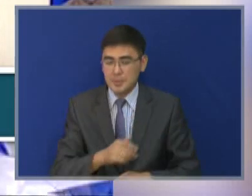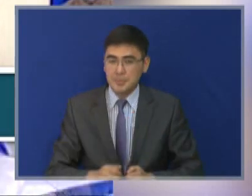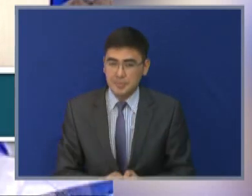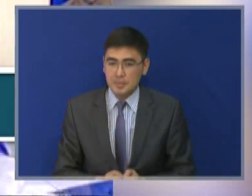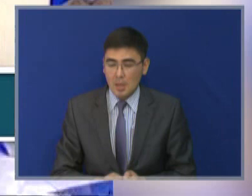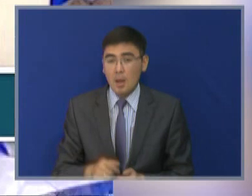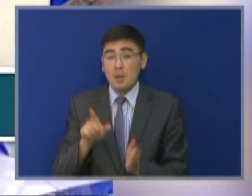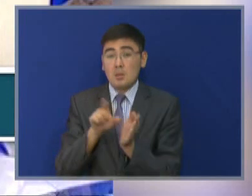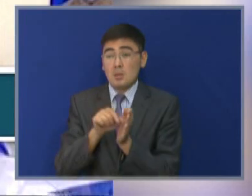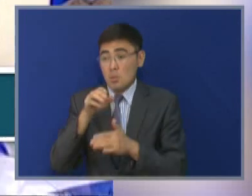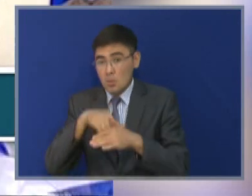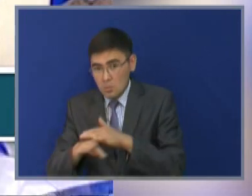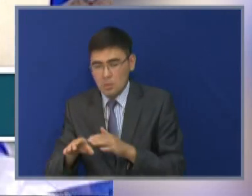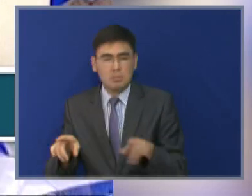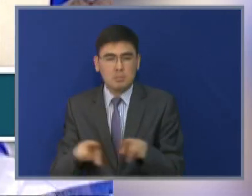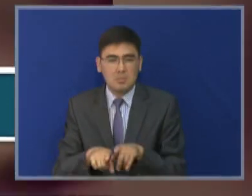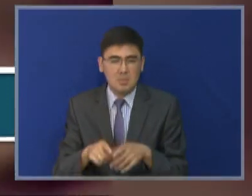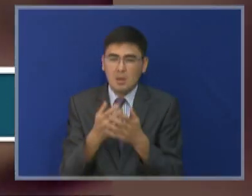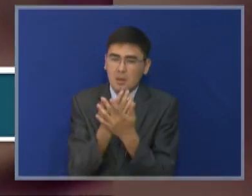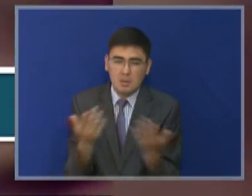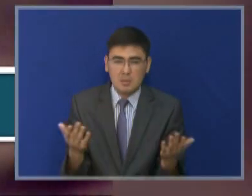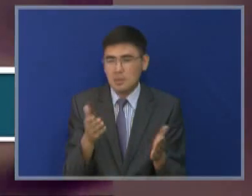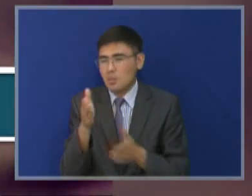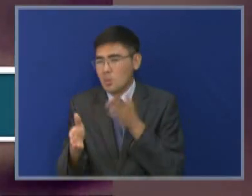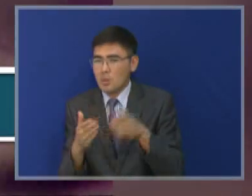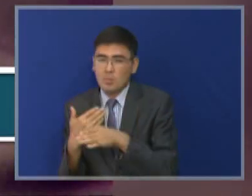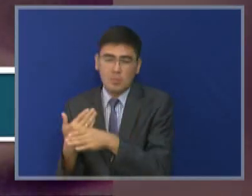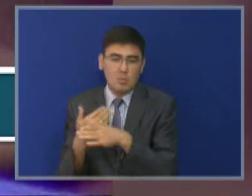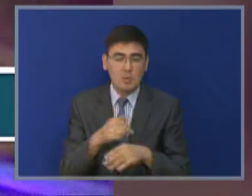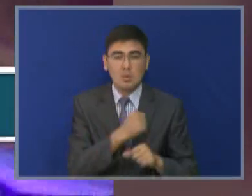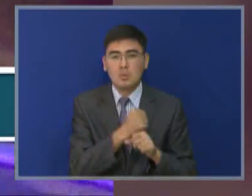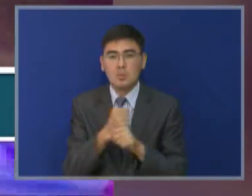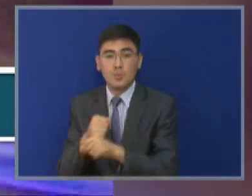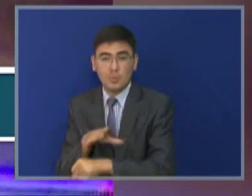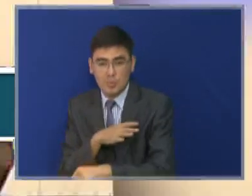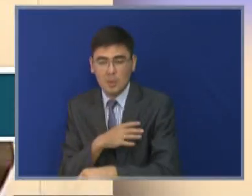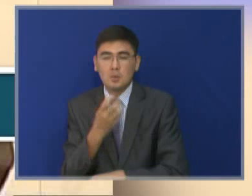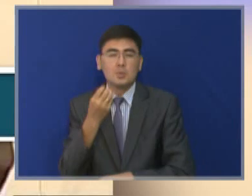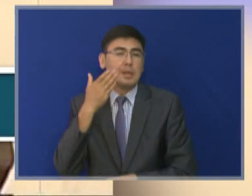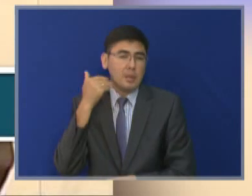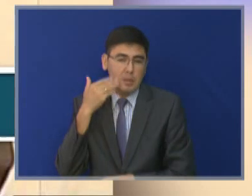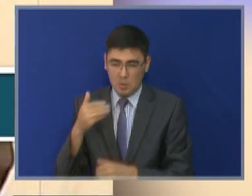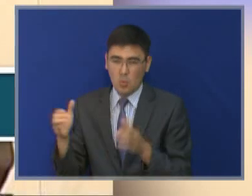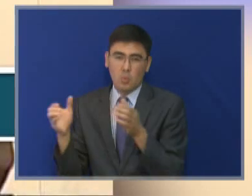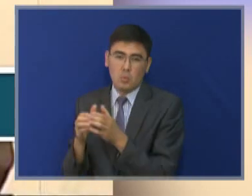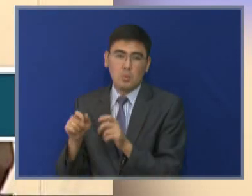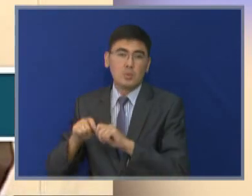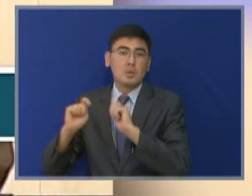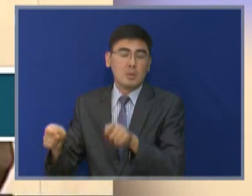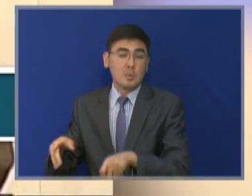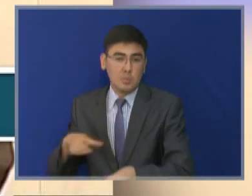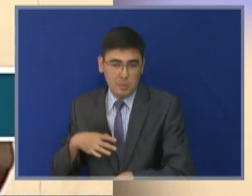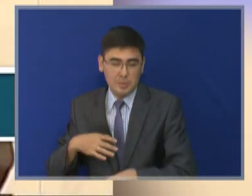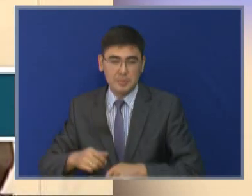кейін де қоғамдық жұмысқа белсене араласқан. 1990 жылы татар қоғамдық бірлестігін құрды. Соғыс және